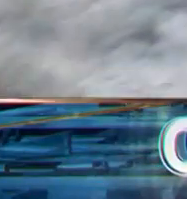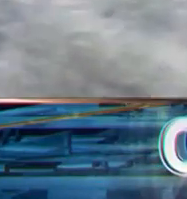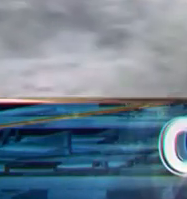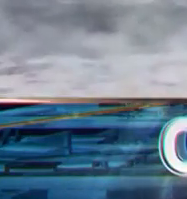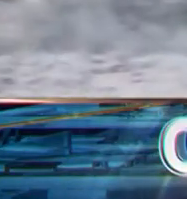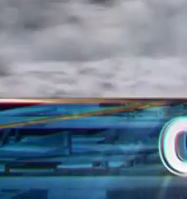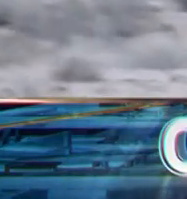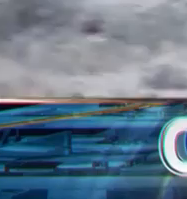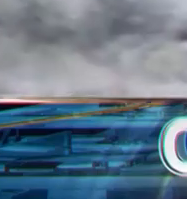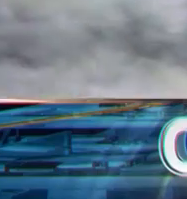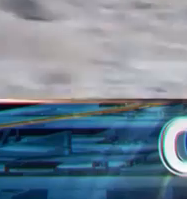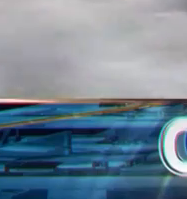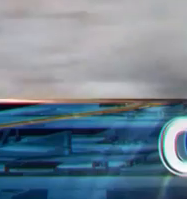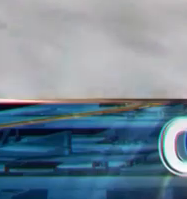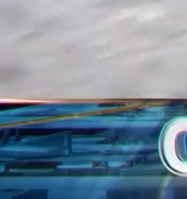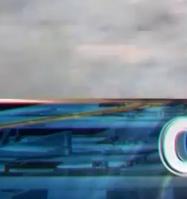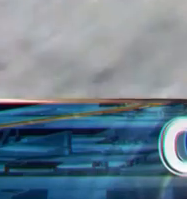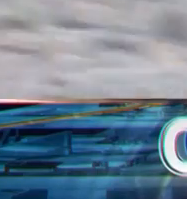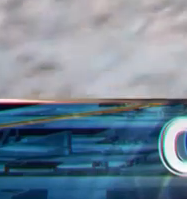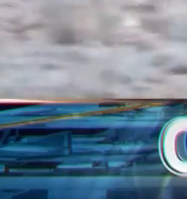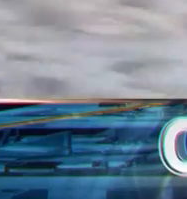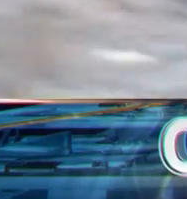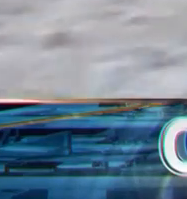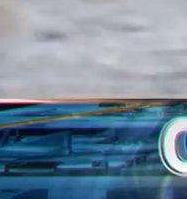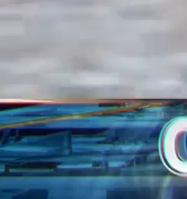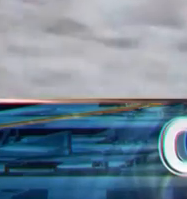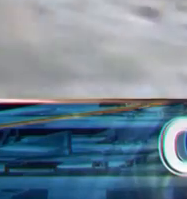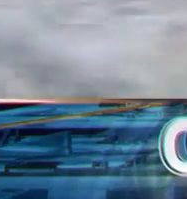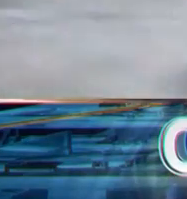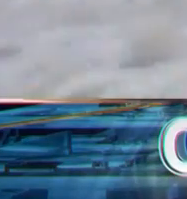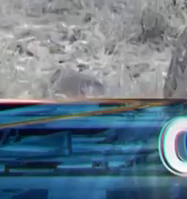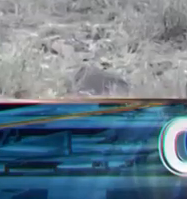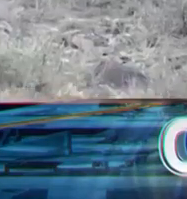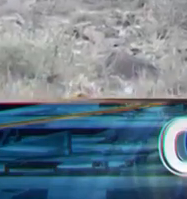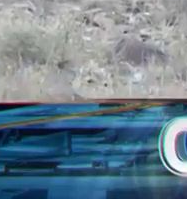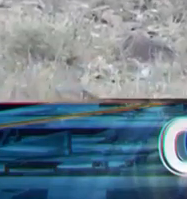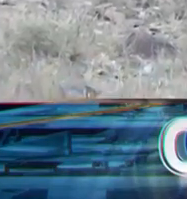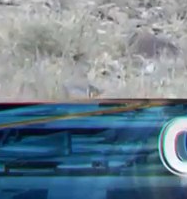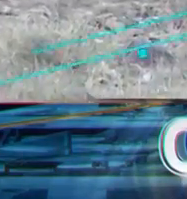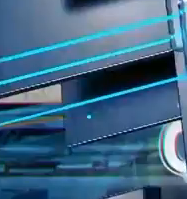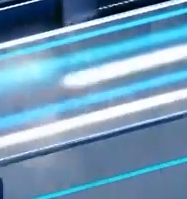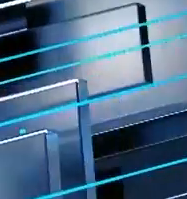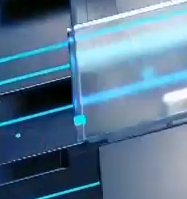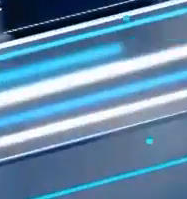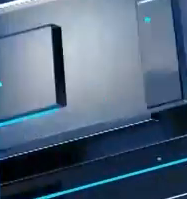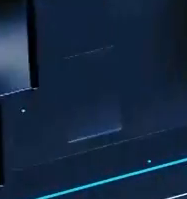Джейранов стало больше. В государственном национальном природном парке Алтын-Емель идет учет молодняка.